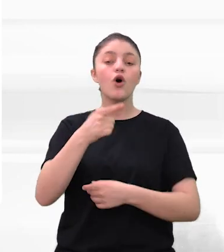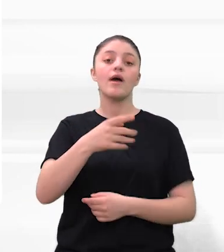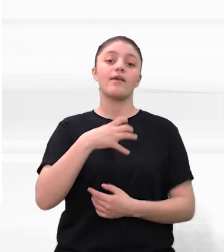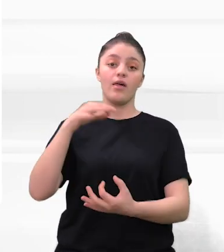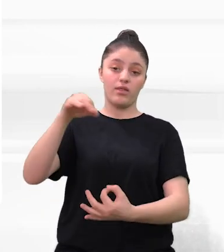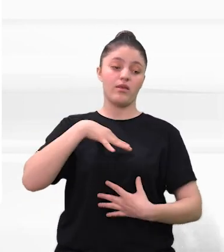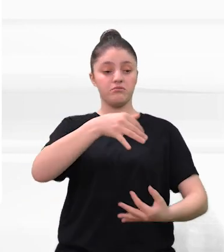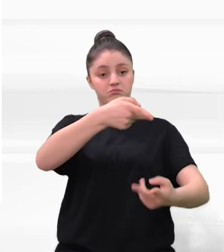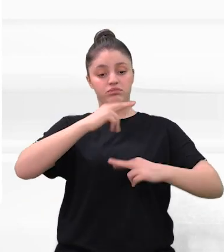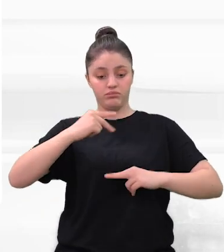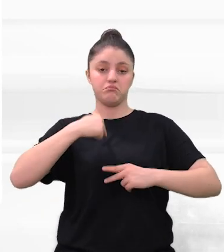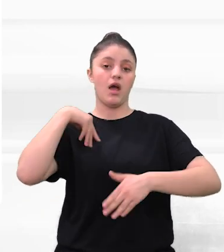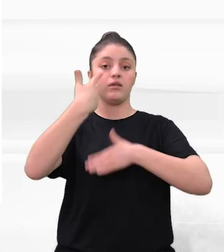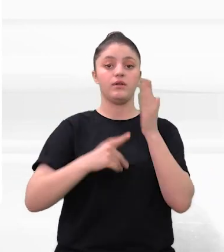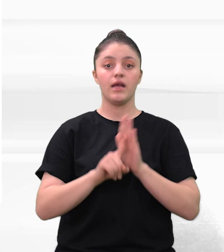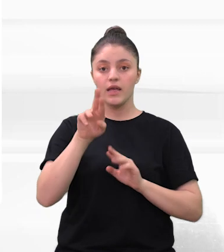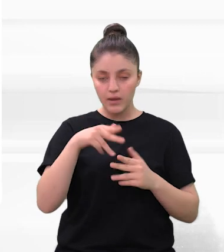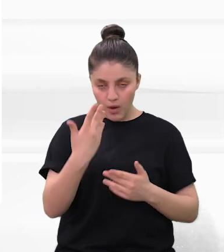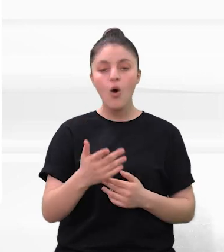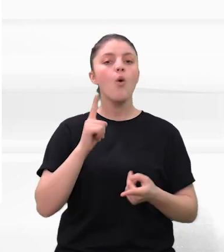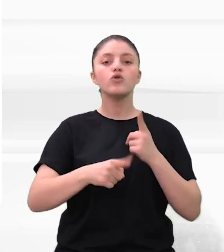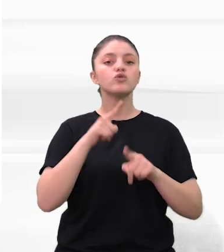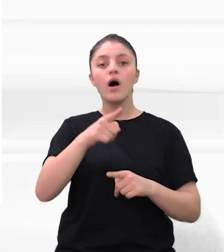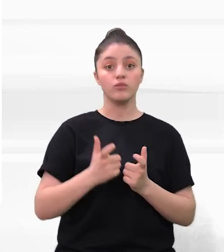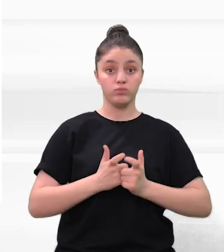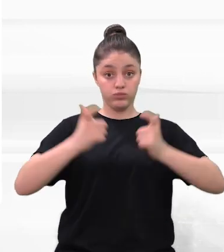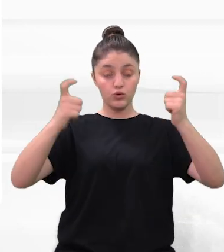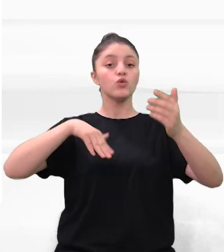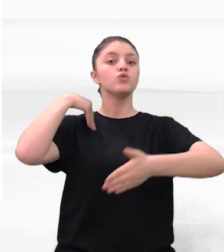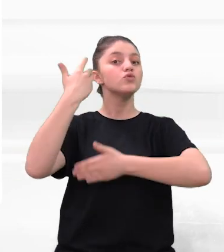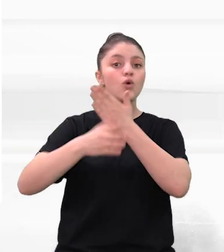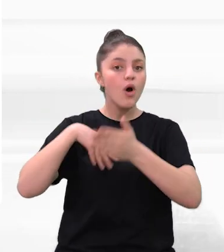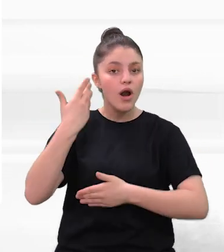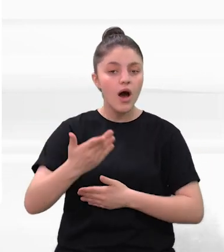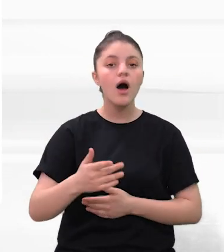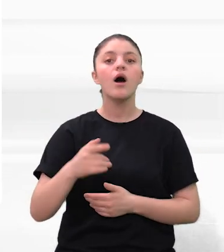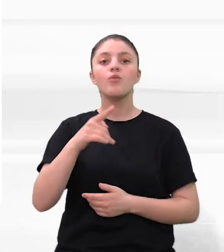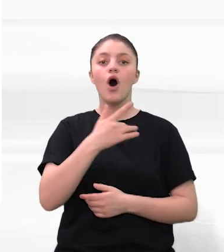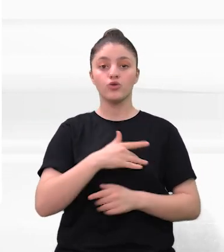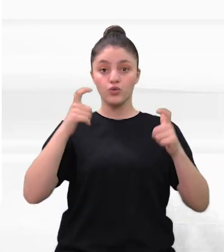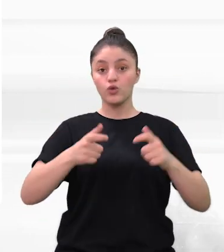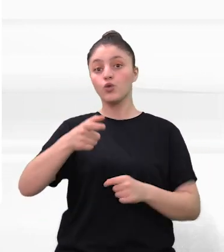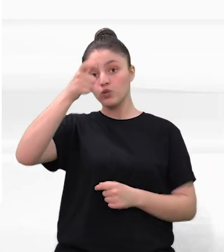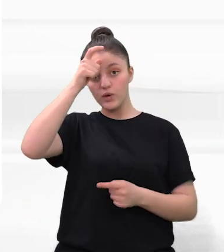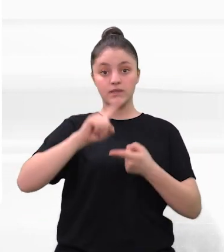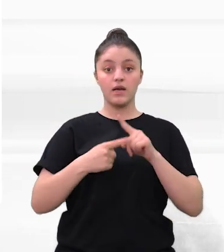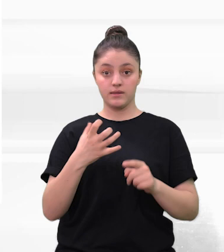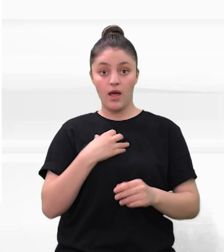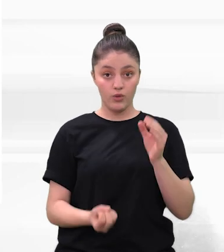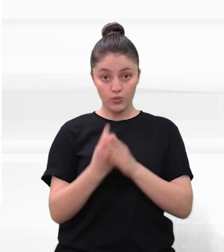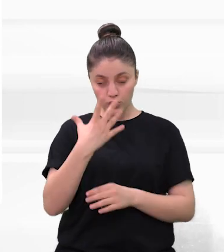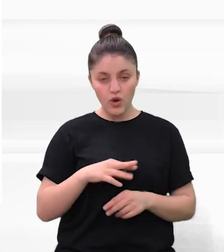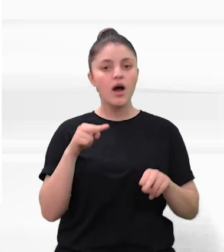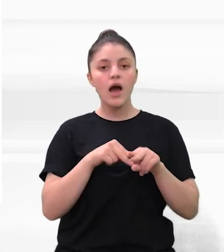görmüşlerdir Osmanoğulları da büyük gelişmeye başladıktan sonra Anadolu'da Türk siyasi birliğini oy vererek bile karşı koltuklar